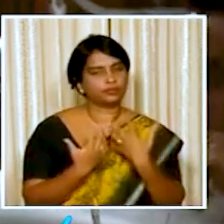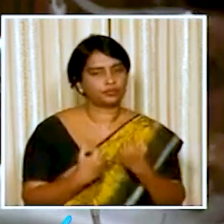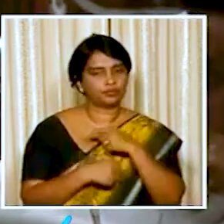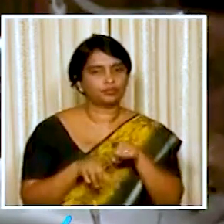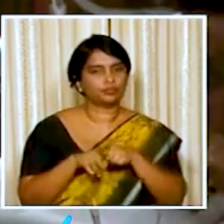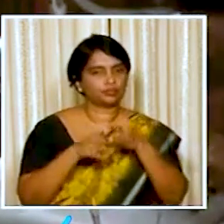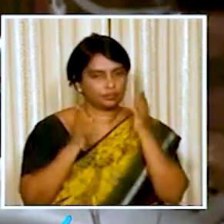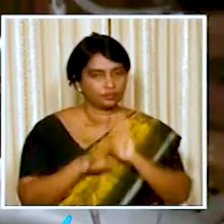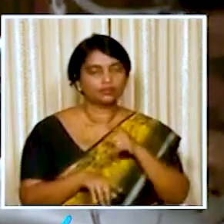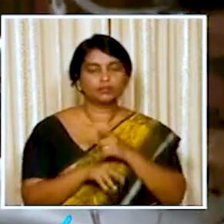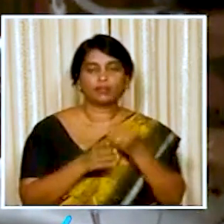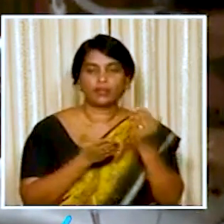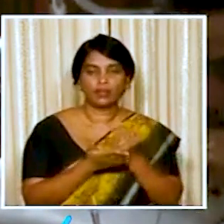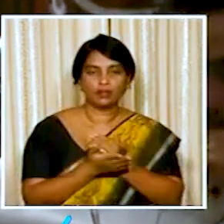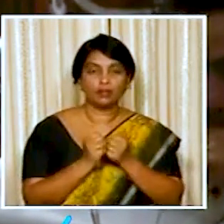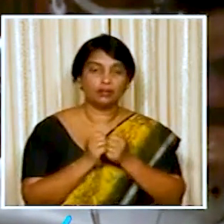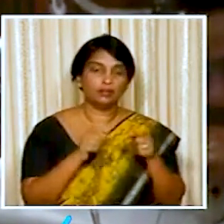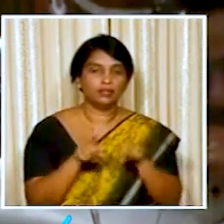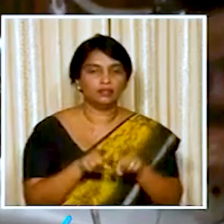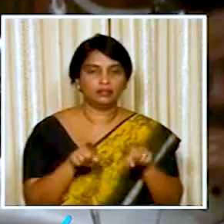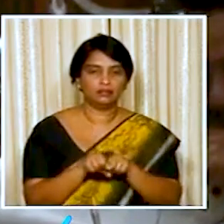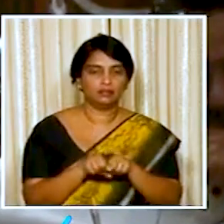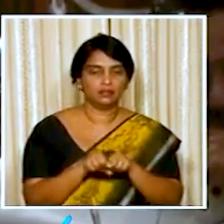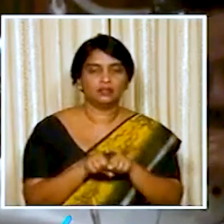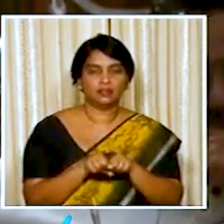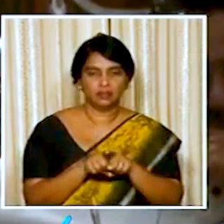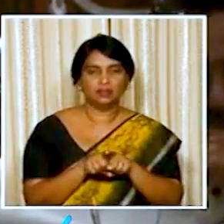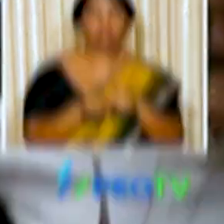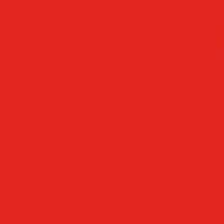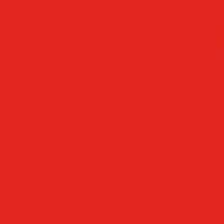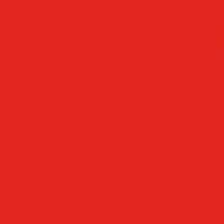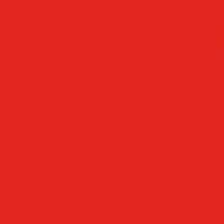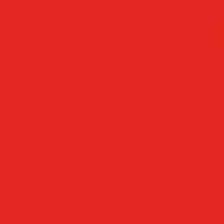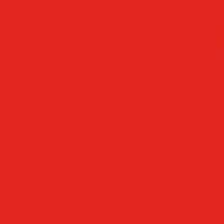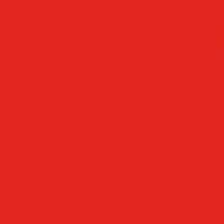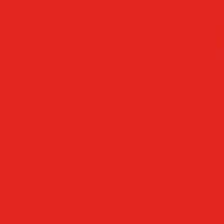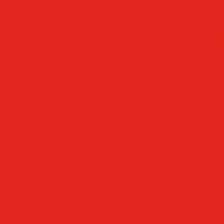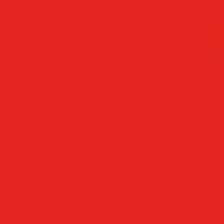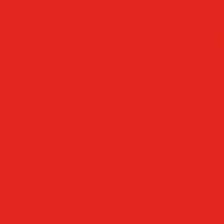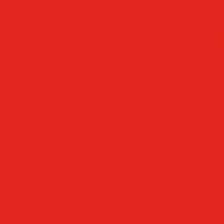අවසානයේ ඉදිරිපත් කරපු ප්‍රතිපත්ති මාලාවත් තවත් විහිළුවක් පමණයි කියලා.